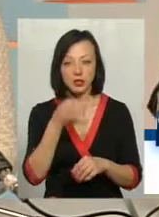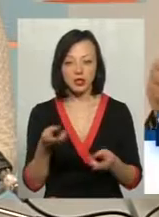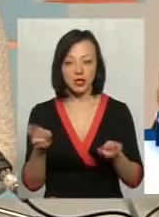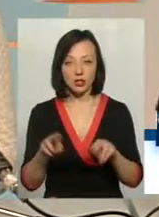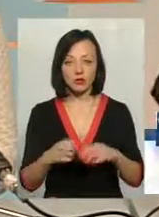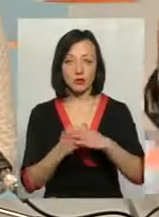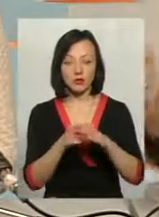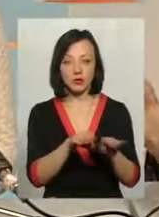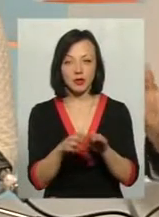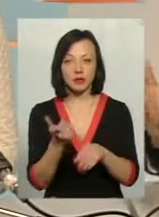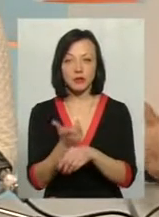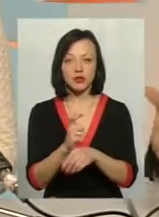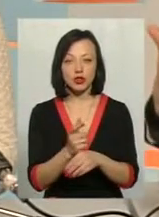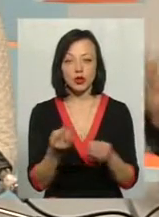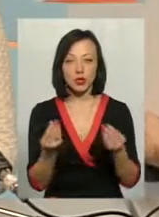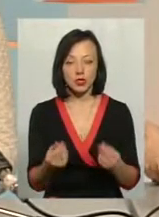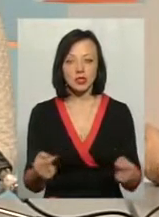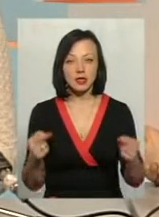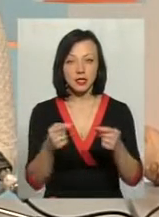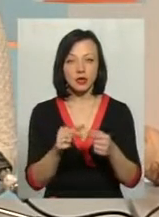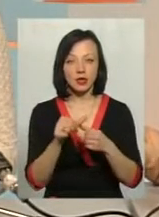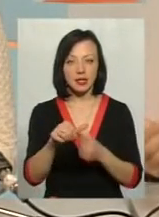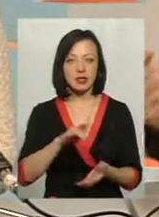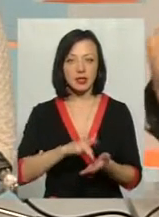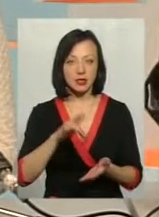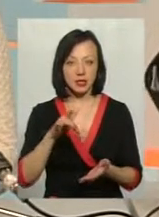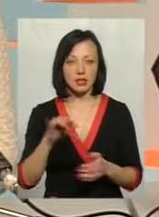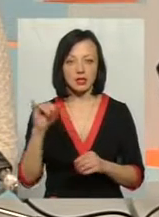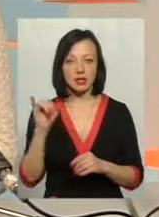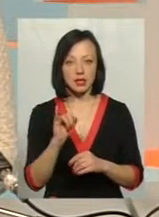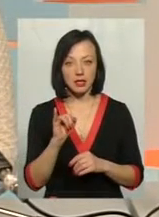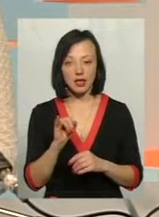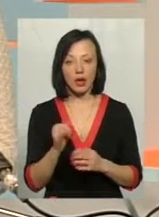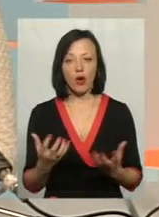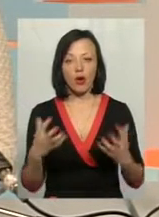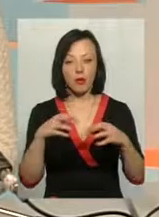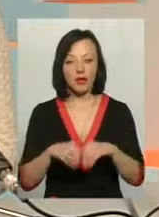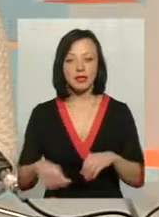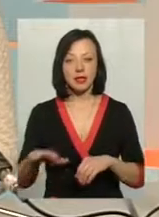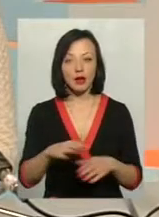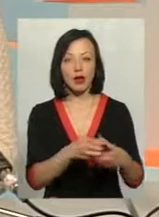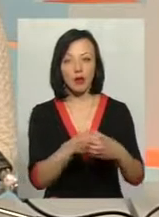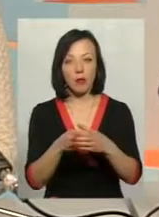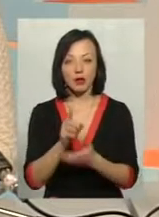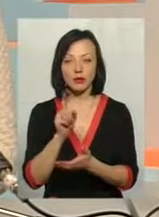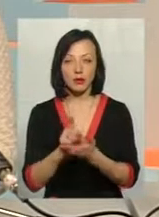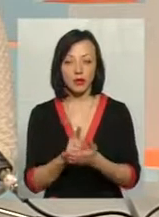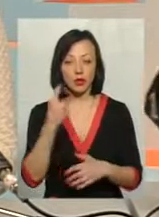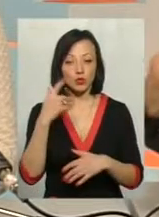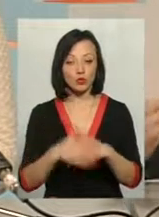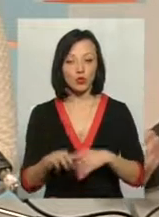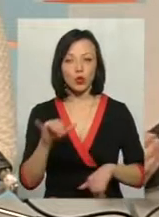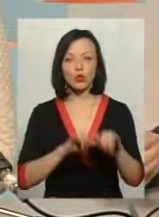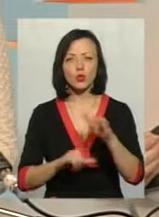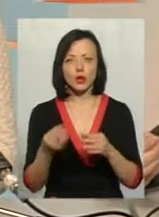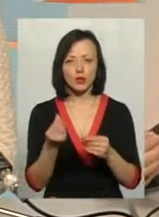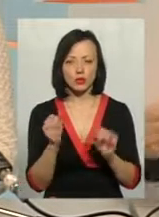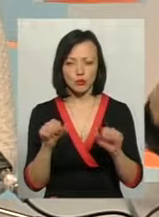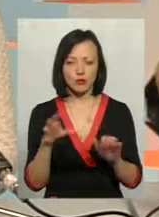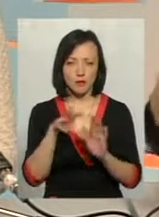рівні більше коштів згідно децентралізації. І об'єднані тергромади повинні просто розуміти, куди вони ті кошти